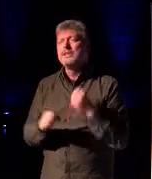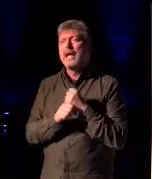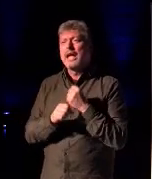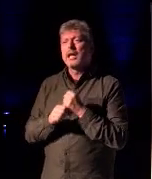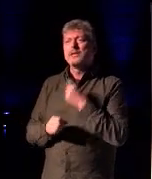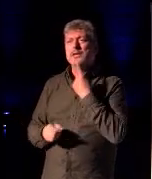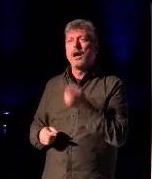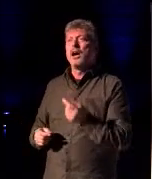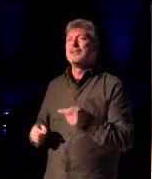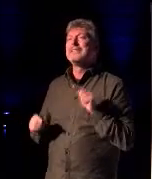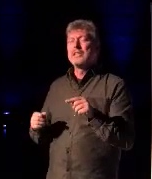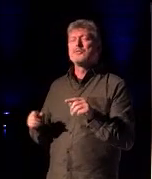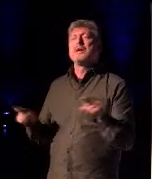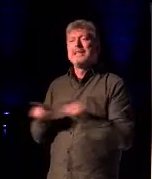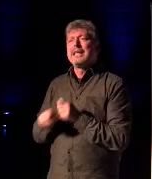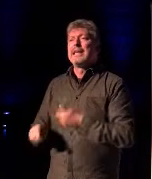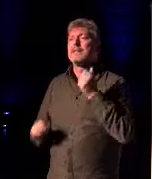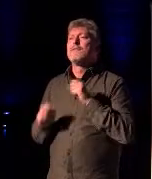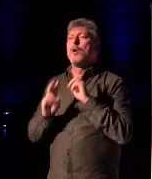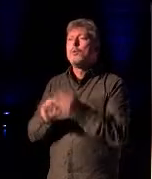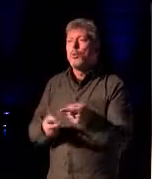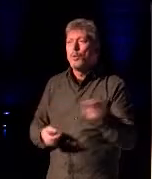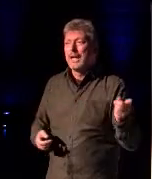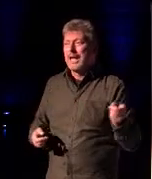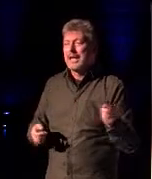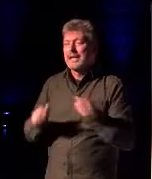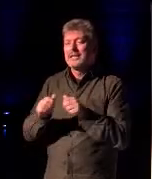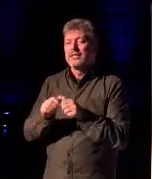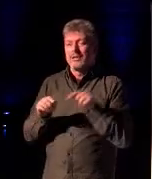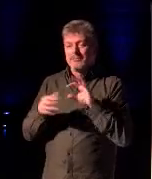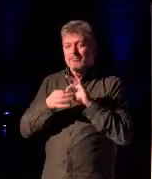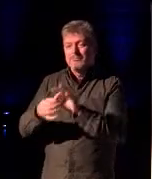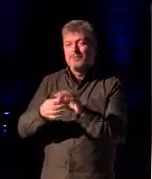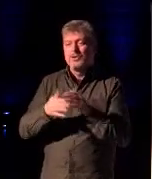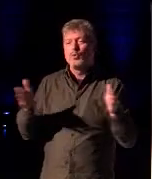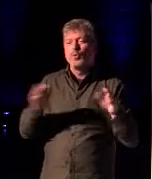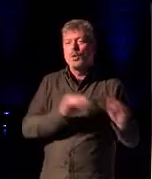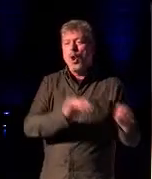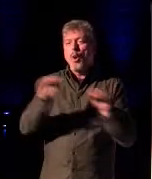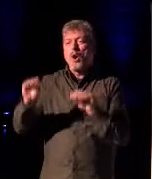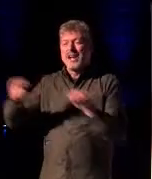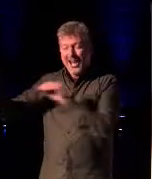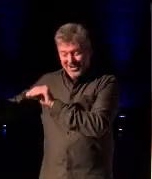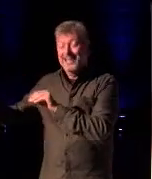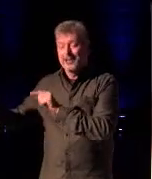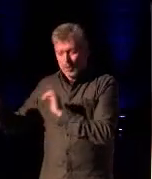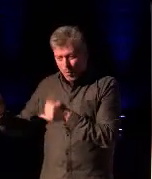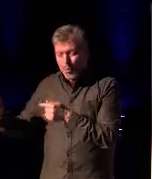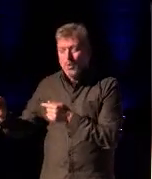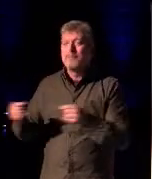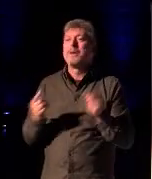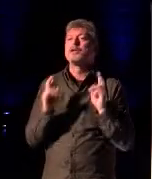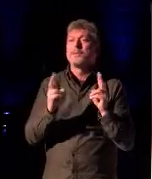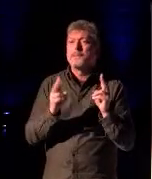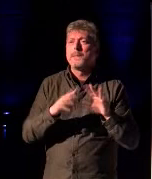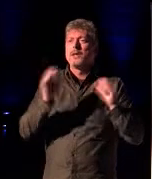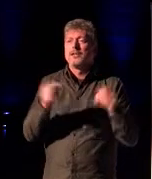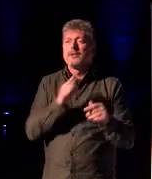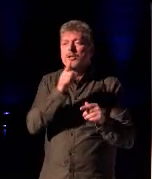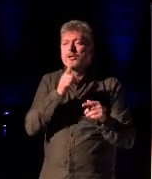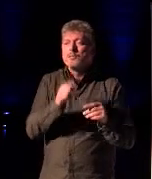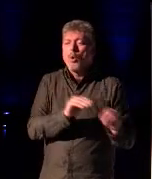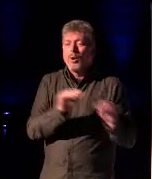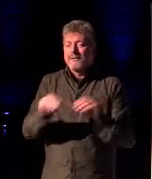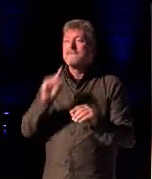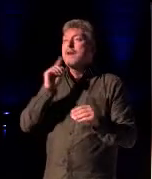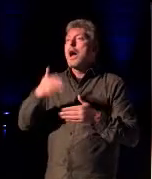som kanskje vel så viktig for brukere, de store overgangene, det alle de små overgangene helsetjenesten laget av.